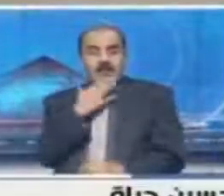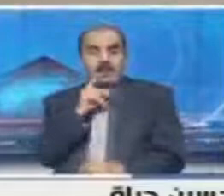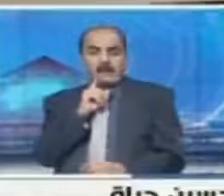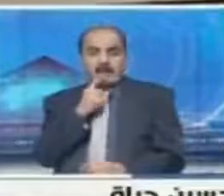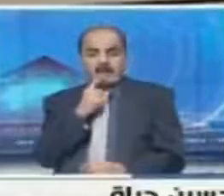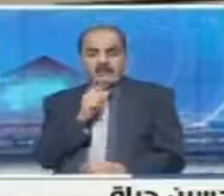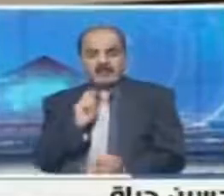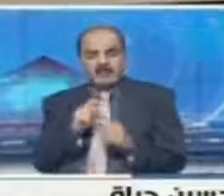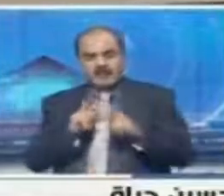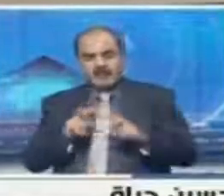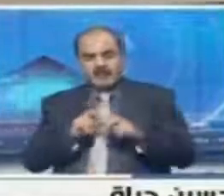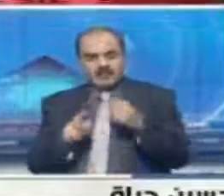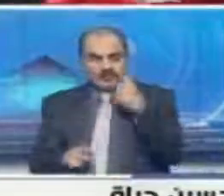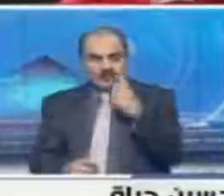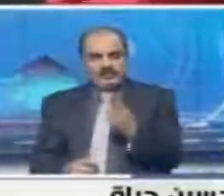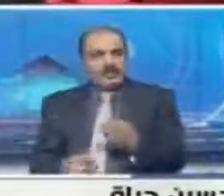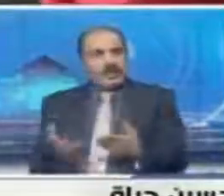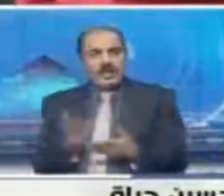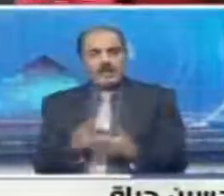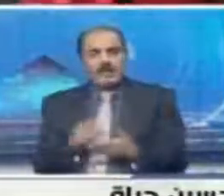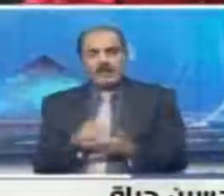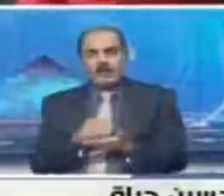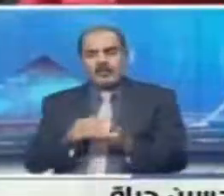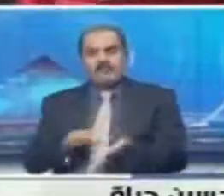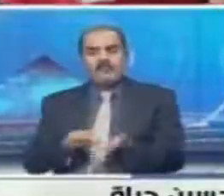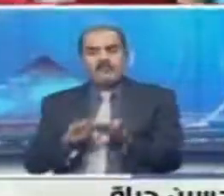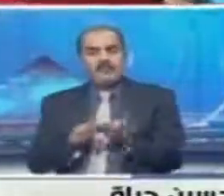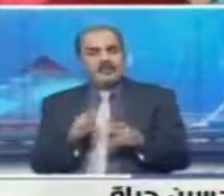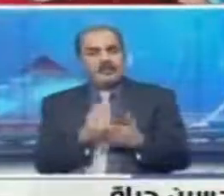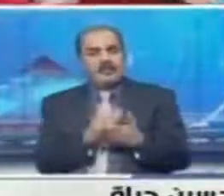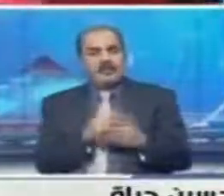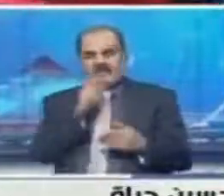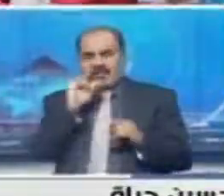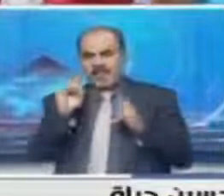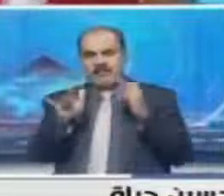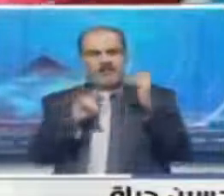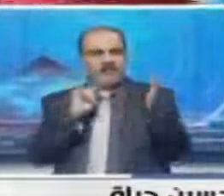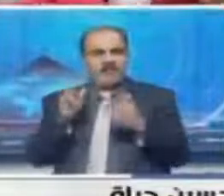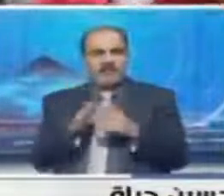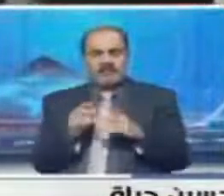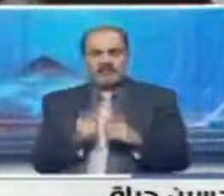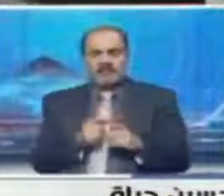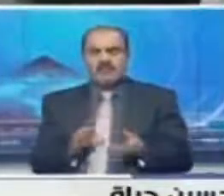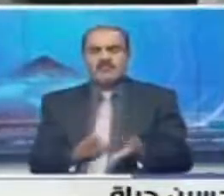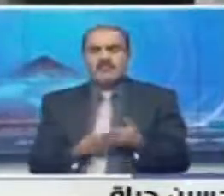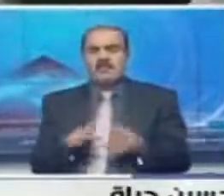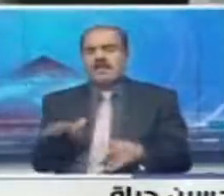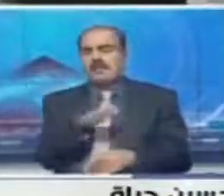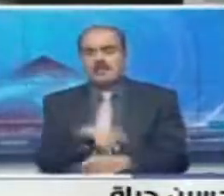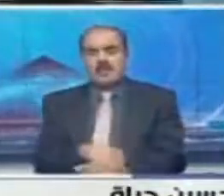ليمون تفقد هذه الأعمال التي تشمل المجمعات الخدمية بعدد من القرى لتقديم هذه الخدمات لما يزيد